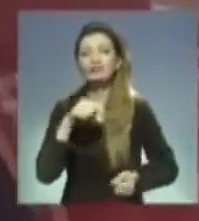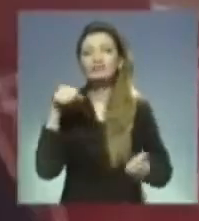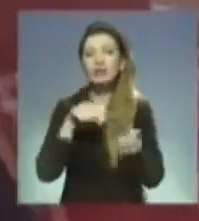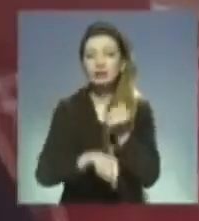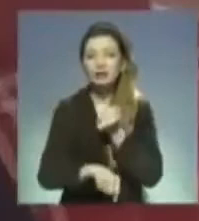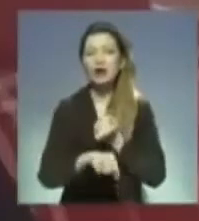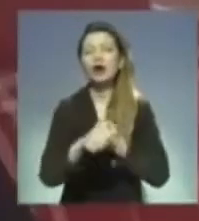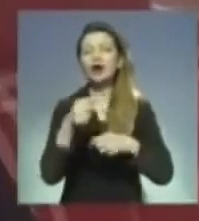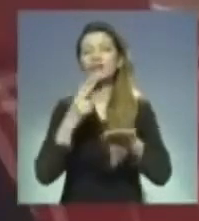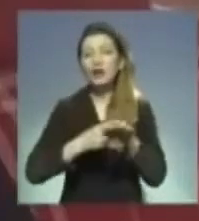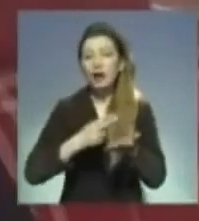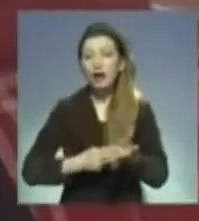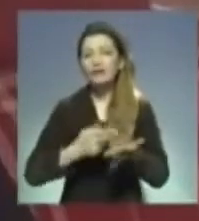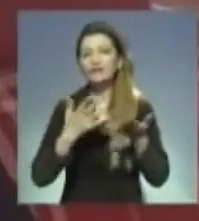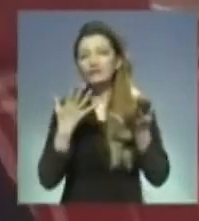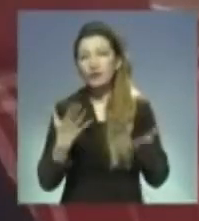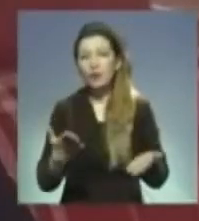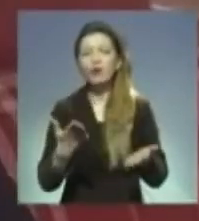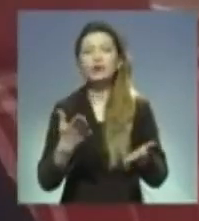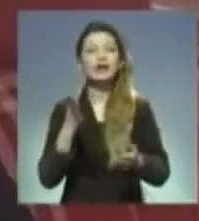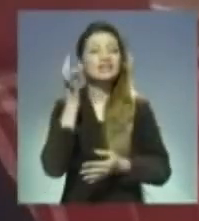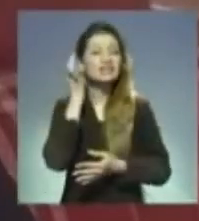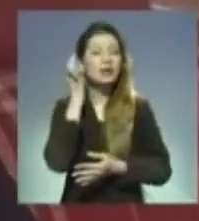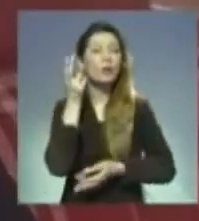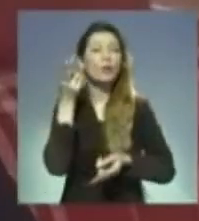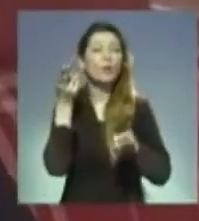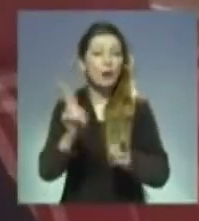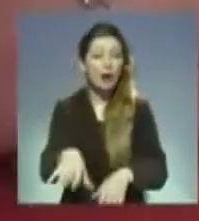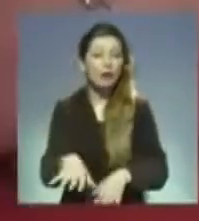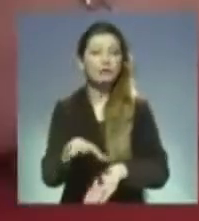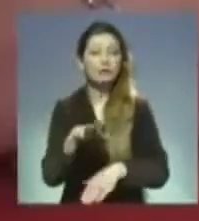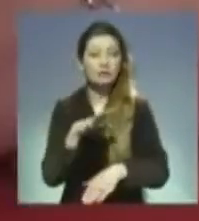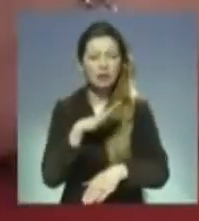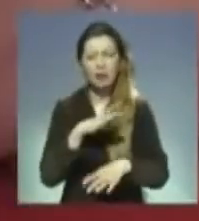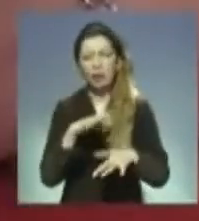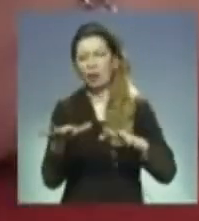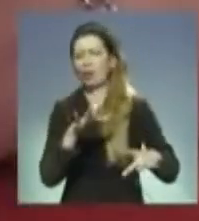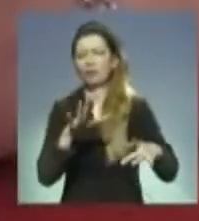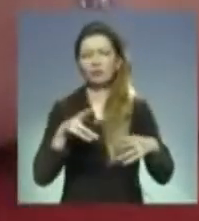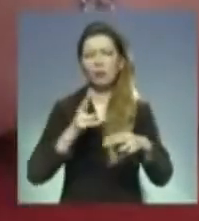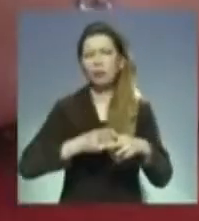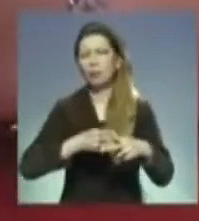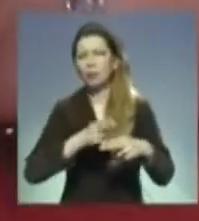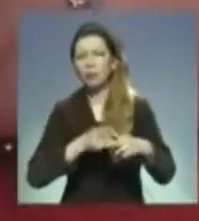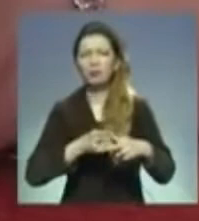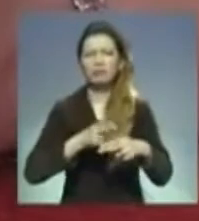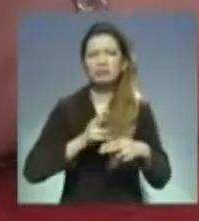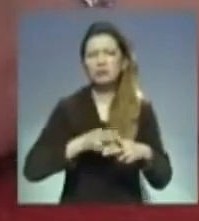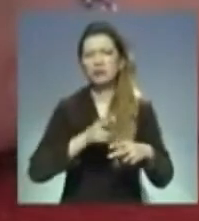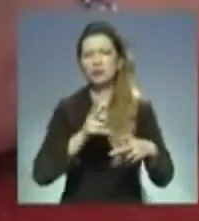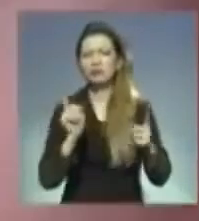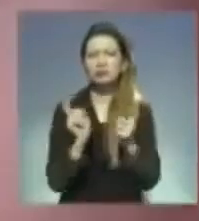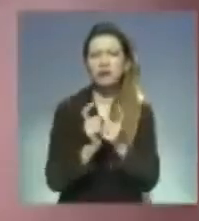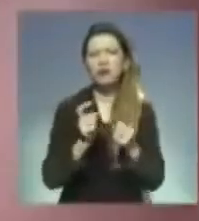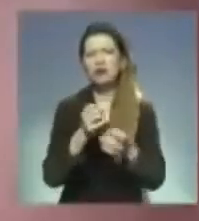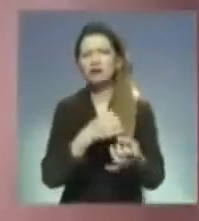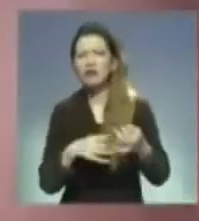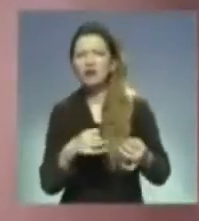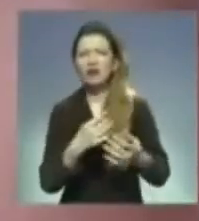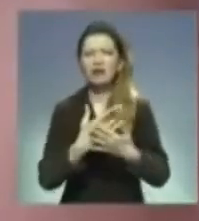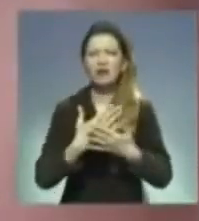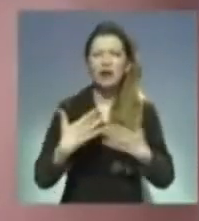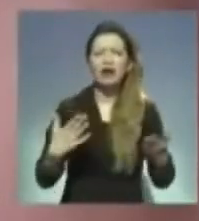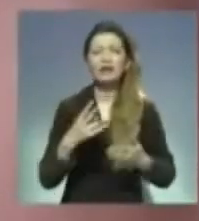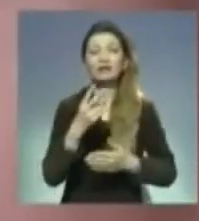Важным вещдоком называли оброненную сережку. Но потом дело забуксовало. Очные ставки, опознания, четкие показания Насти